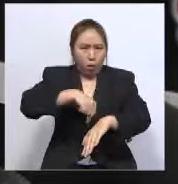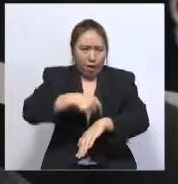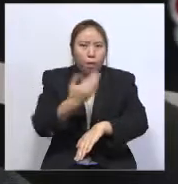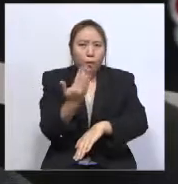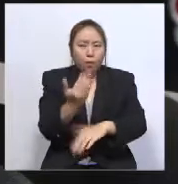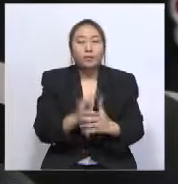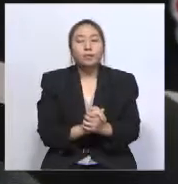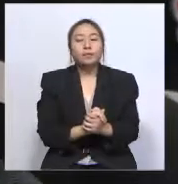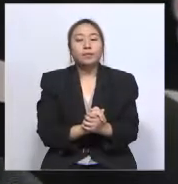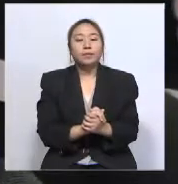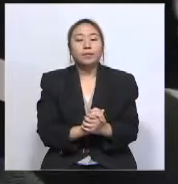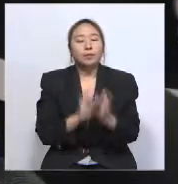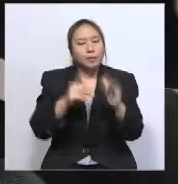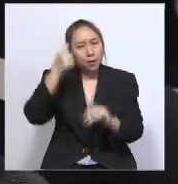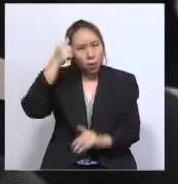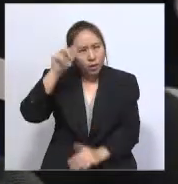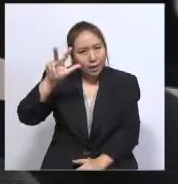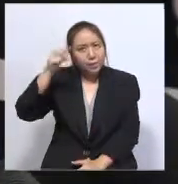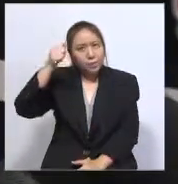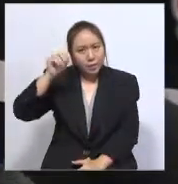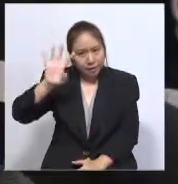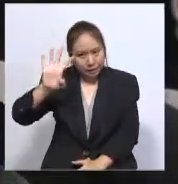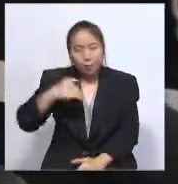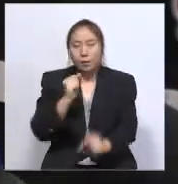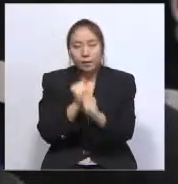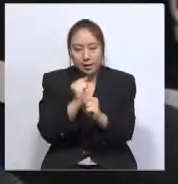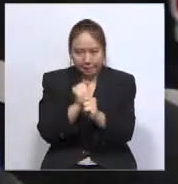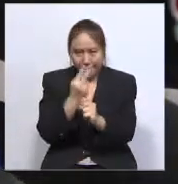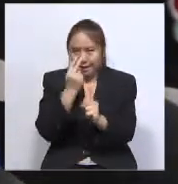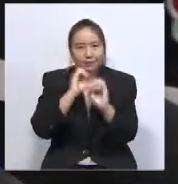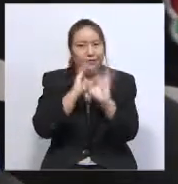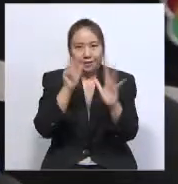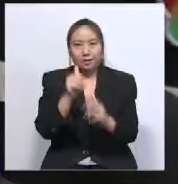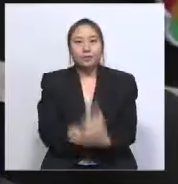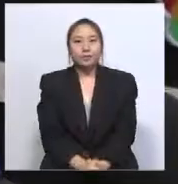ยังไงใน 3-4 วันเนี่ยผมทำให้ปรากฏแน่นอนนะครับ